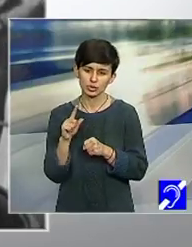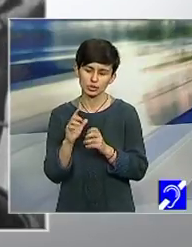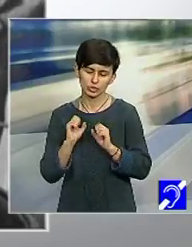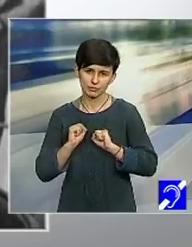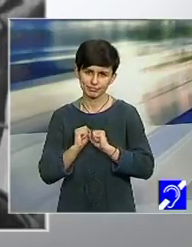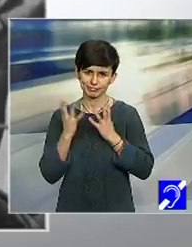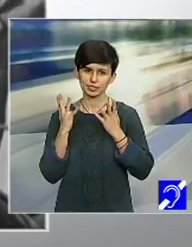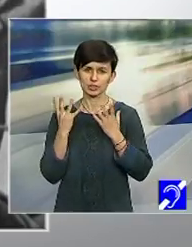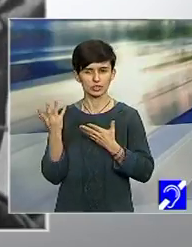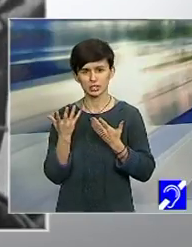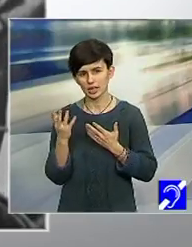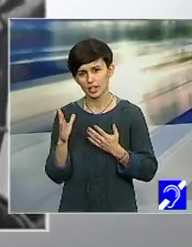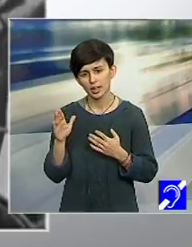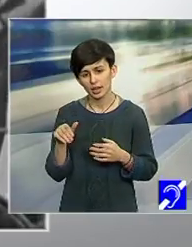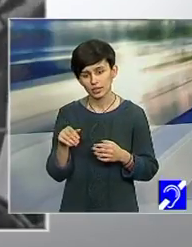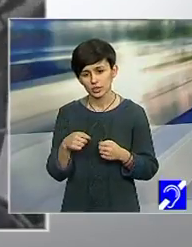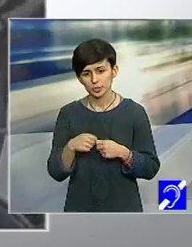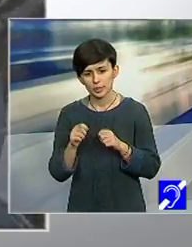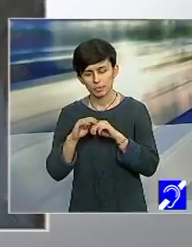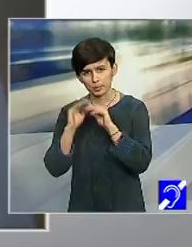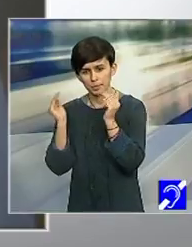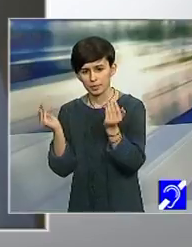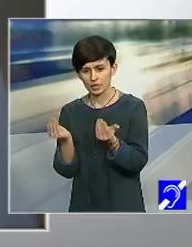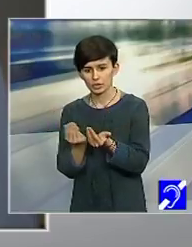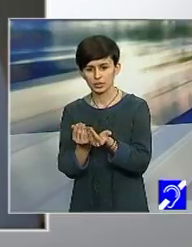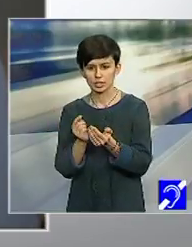a cuprins întreg continentul să nu aibă